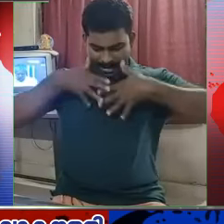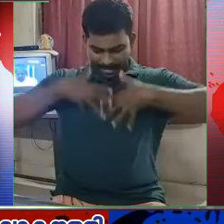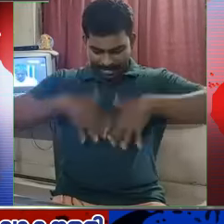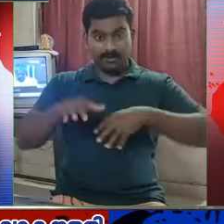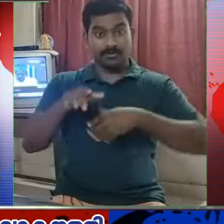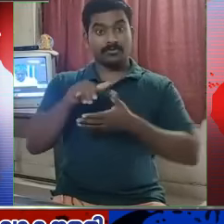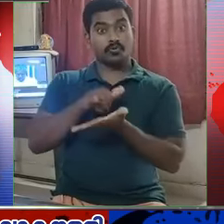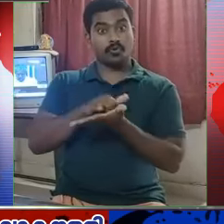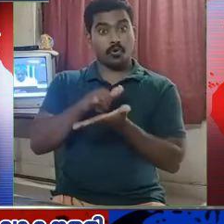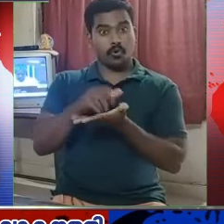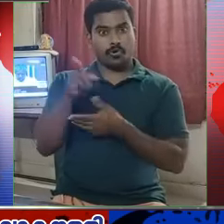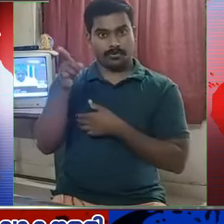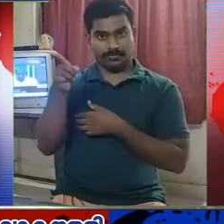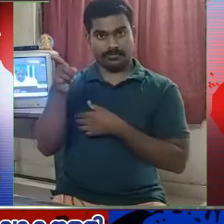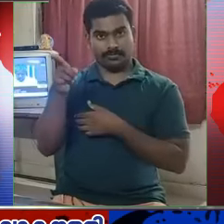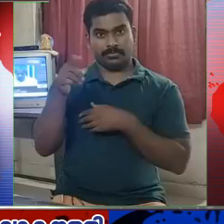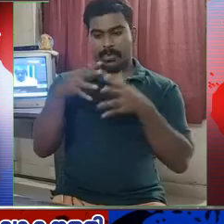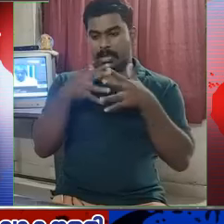ഇപ്പോൾ അവിടെ